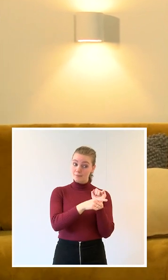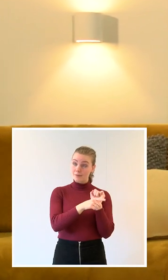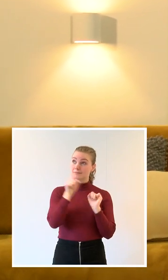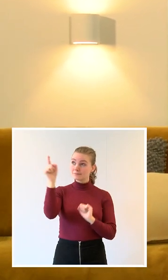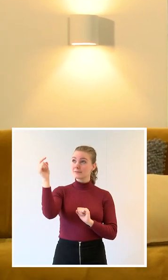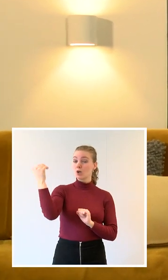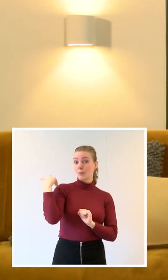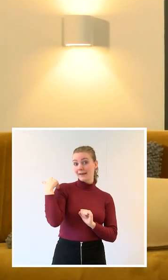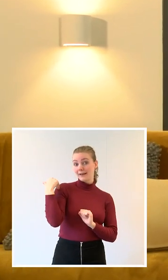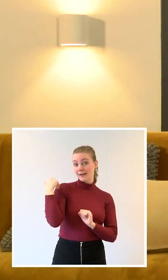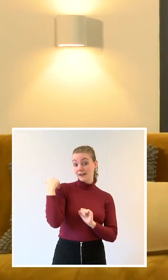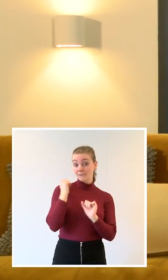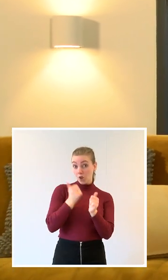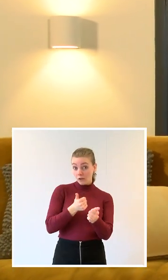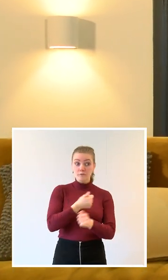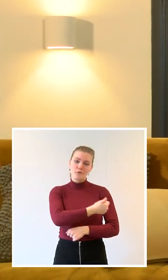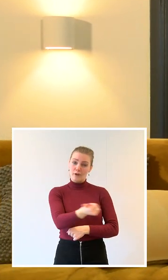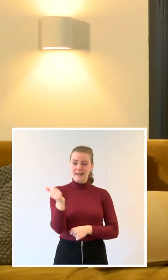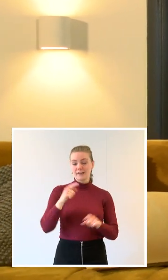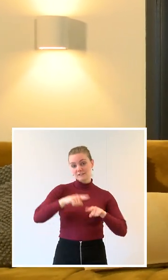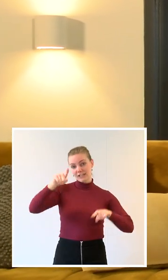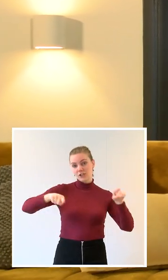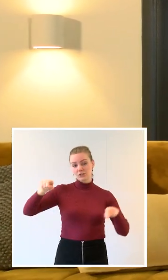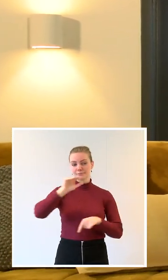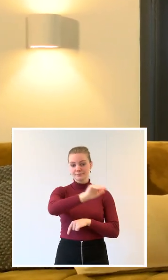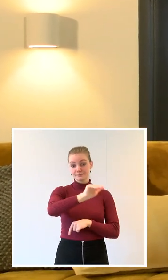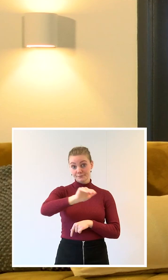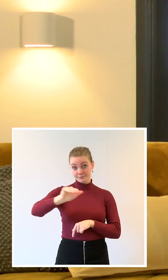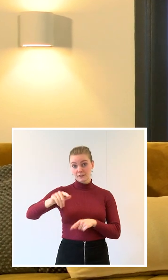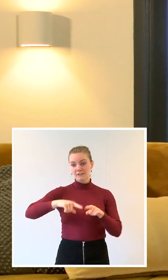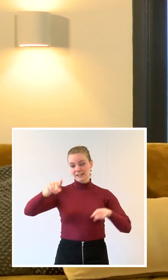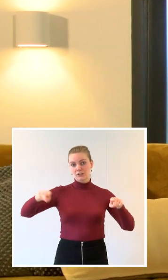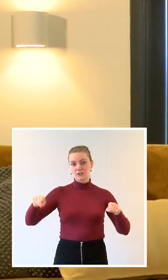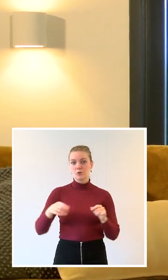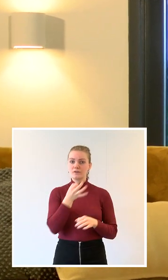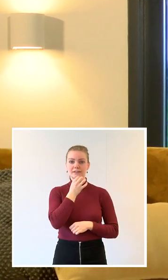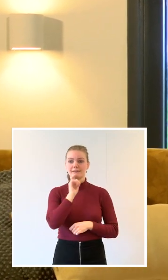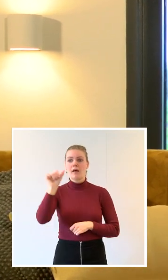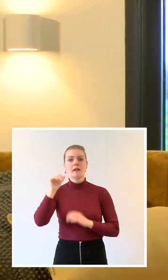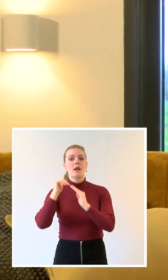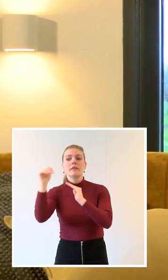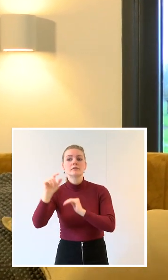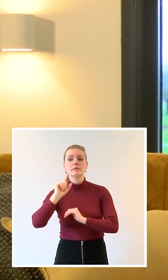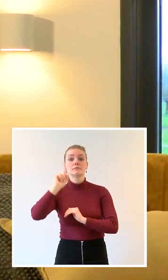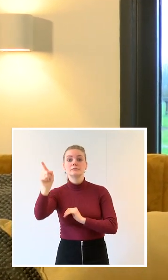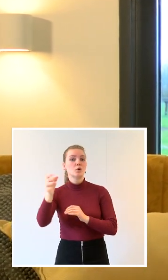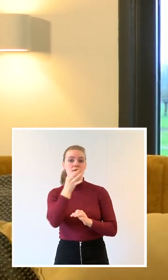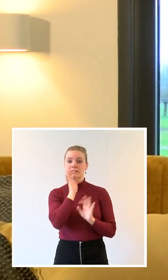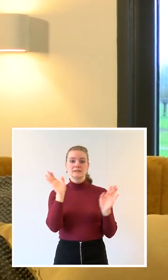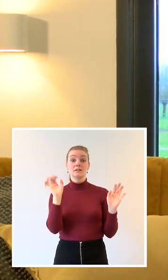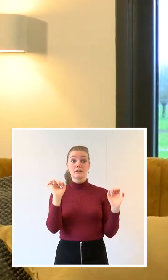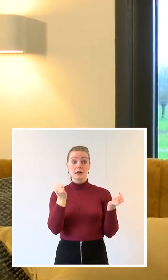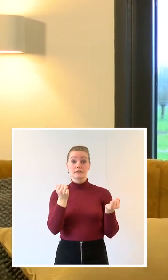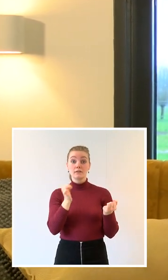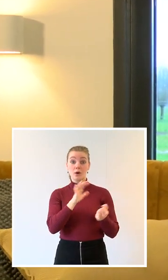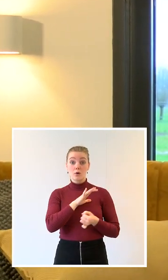iedereen verschillend. Je hoeft daar niet per se voor te vertrekken naar een ander land. Die roeping kan zelfs zijn op de plek waar je nu woont, waar